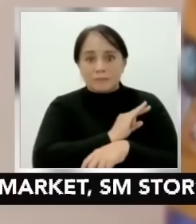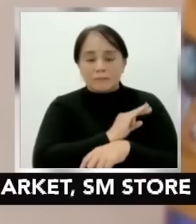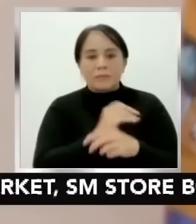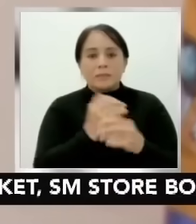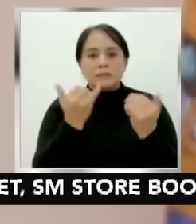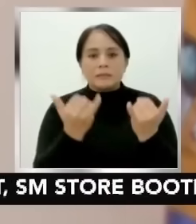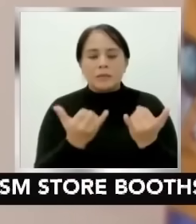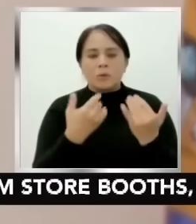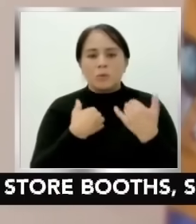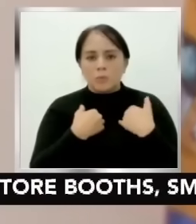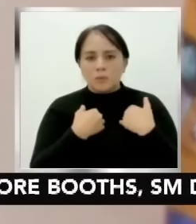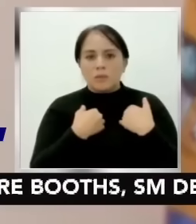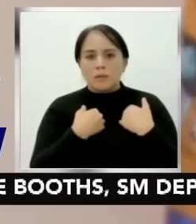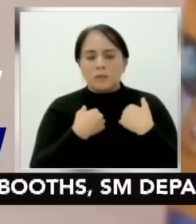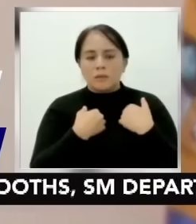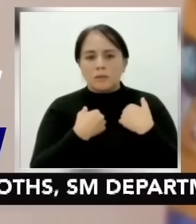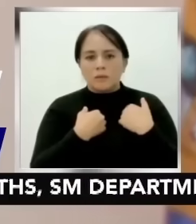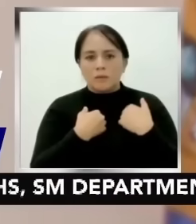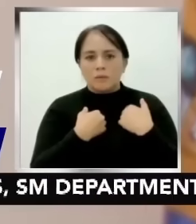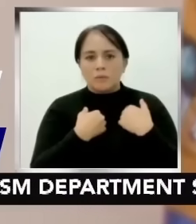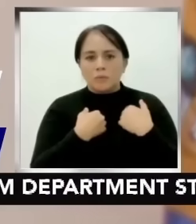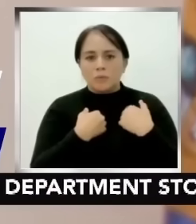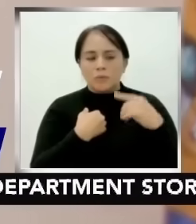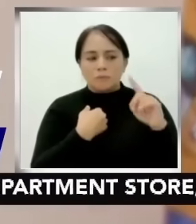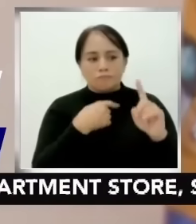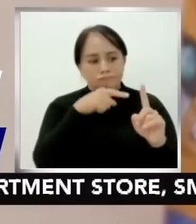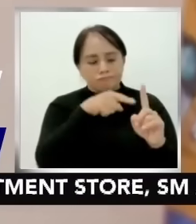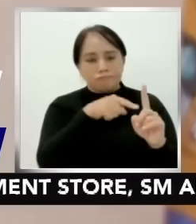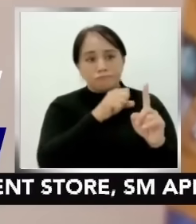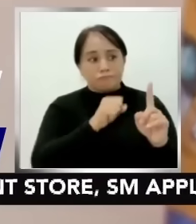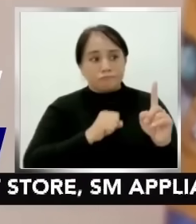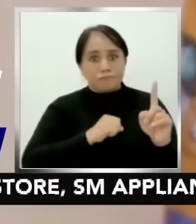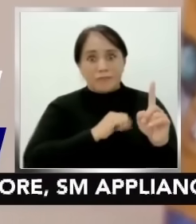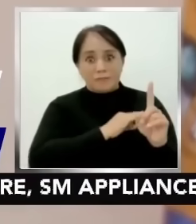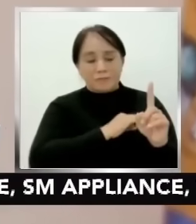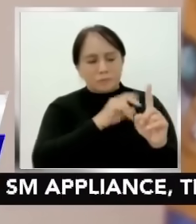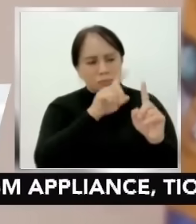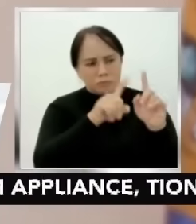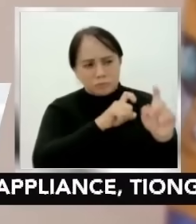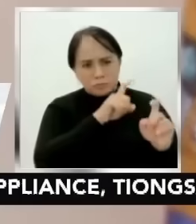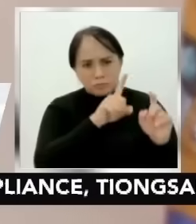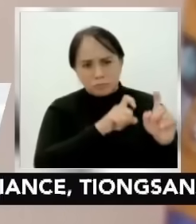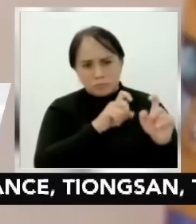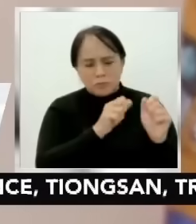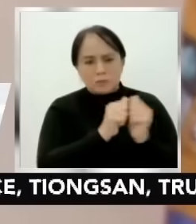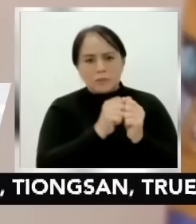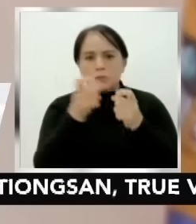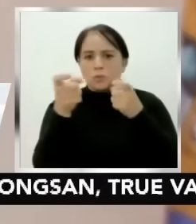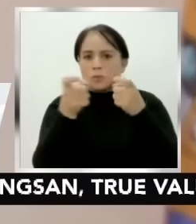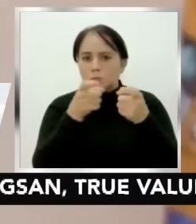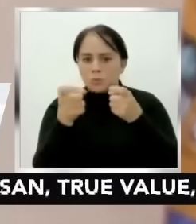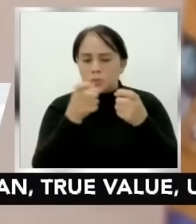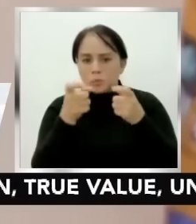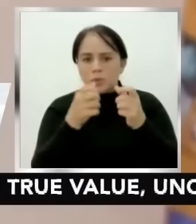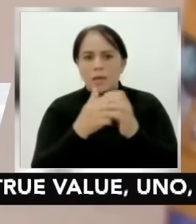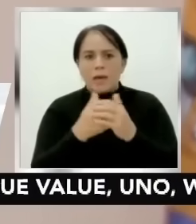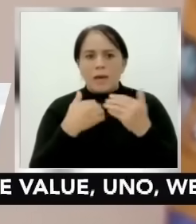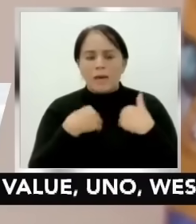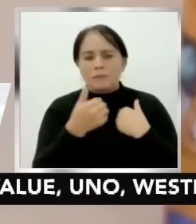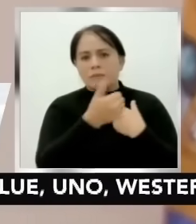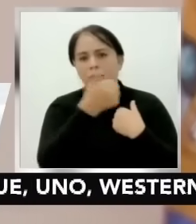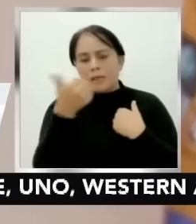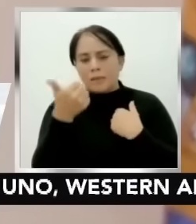po natin yung subject personnel na involved at yung supervisor niya. At mayroon pa pong isang personnel